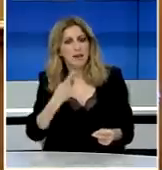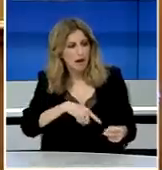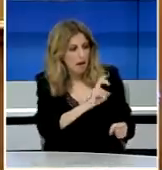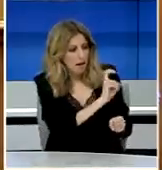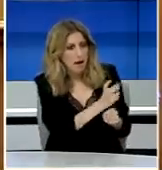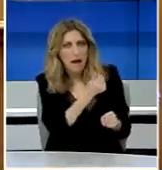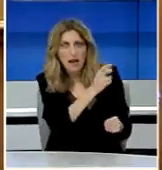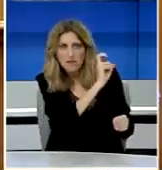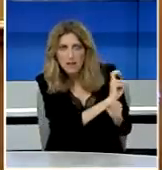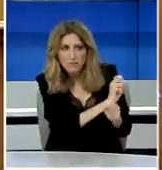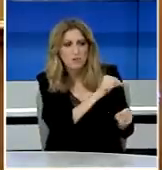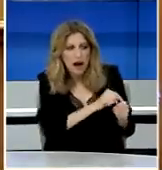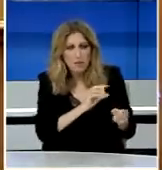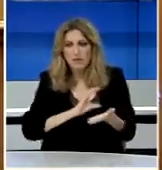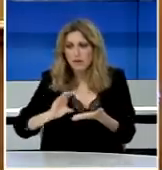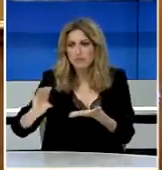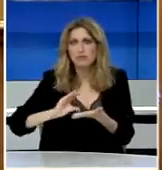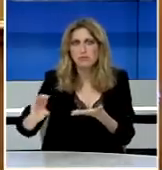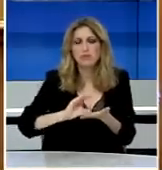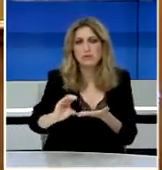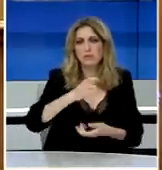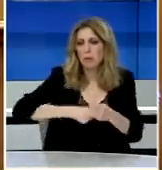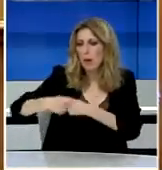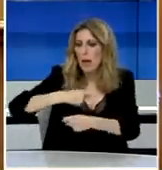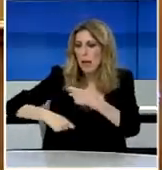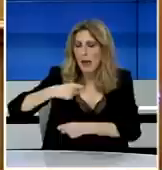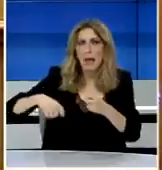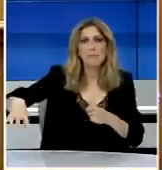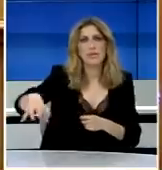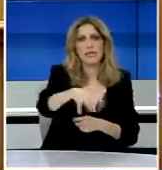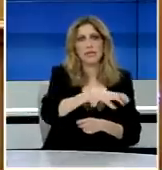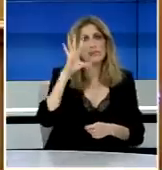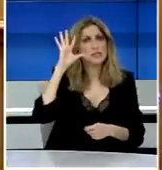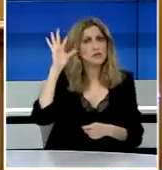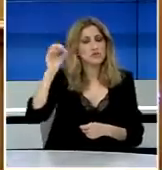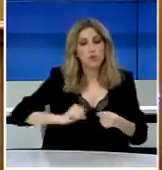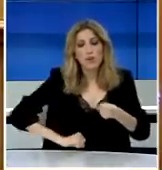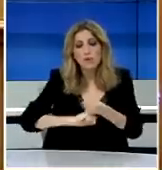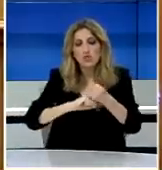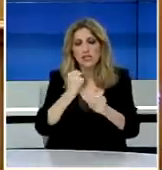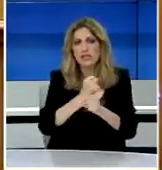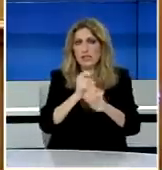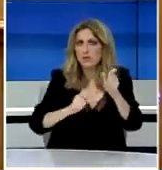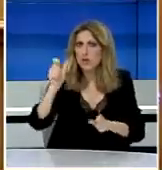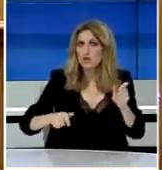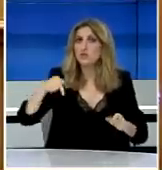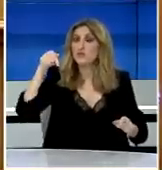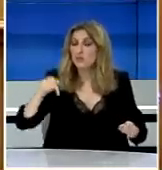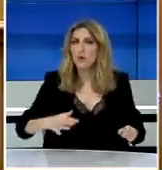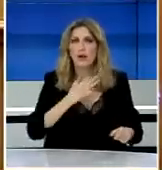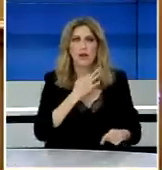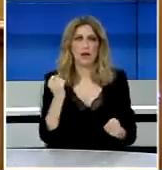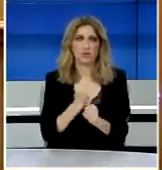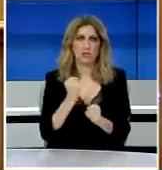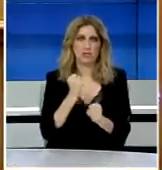στηρίξετε την επιχειρηματικότητα, τη μικρή και τη μεσαία. Να στηρίξετε την εργασία. Τώρα που χρειάζονται τη στήριξη. Γιατί αν το κάνετε